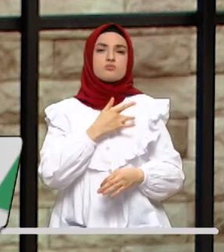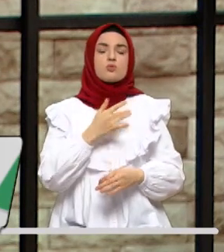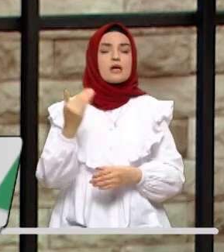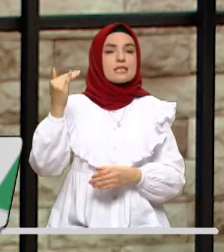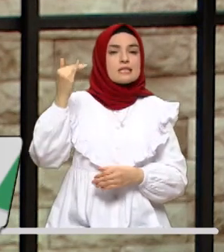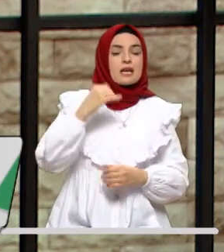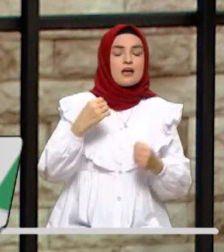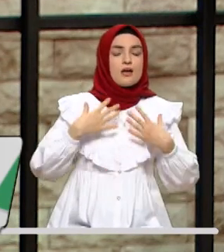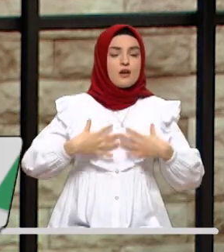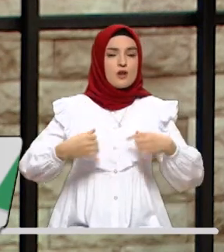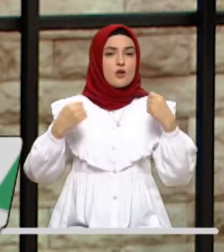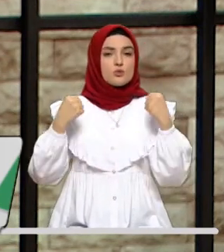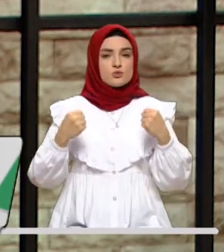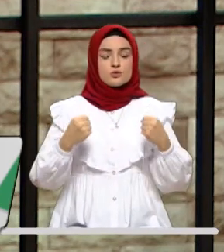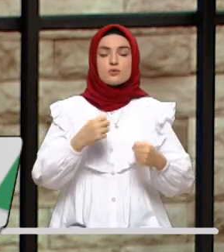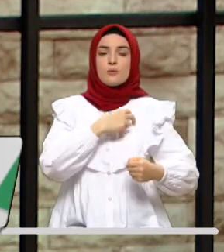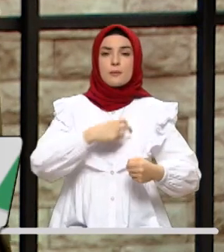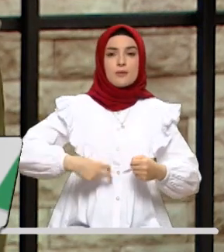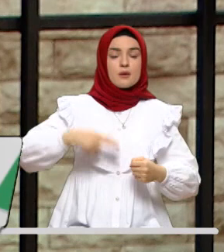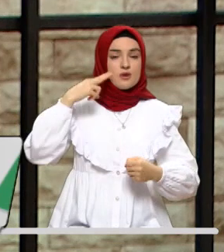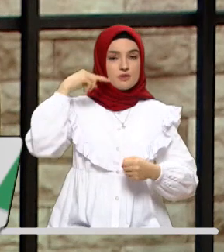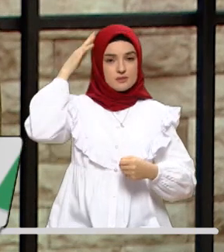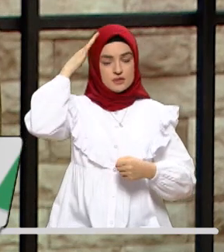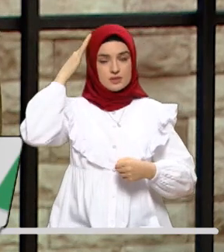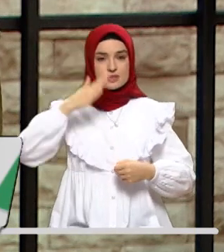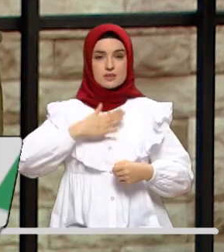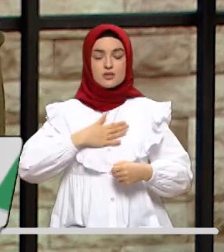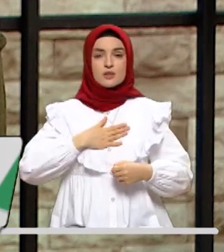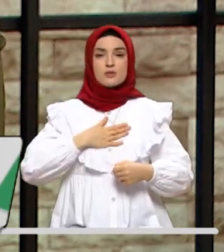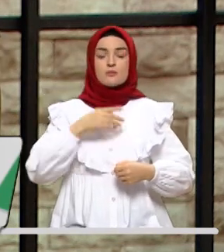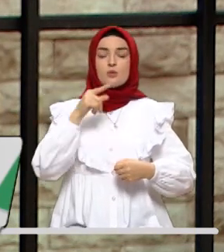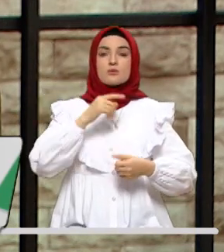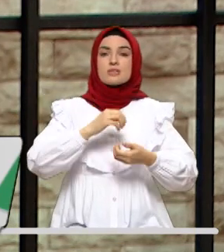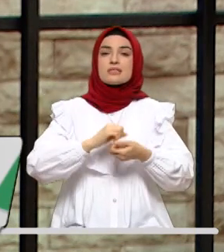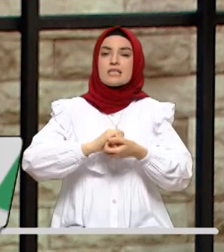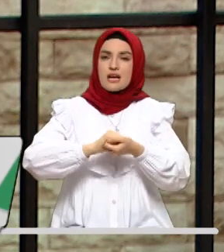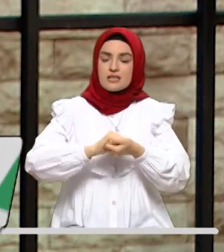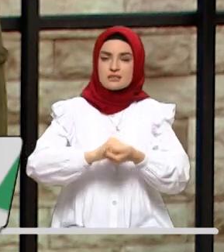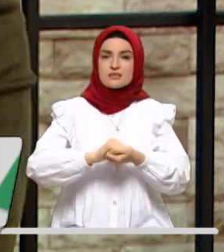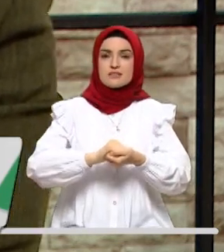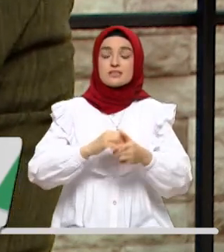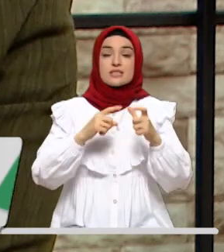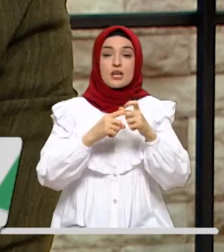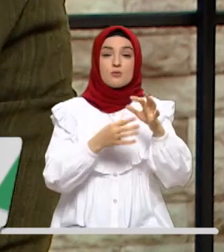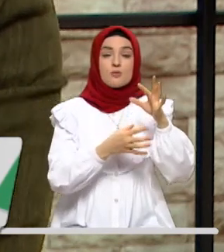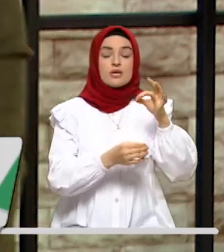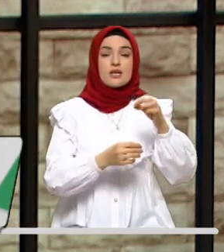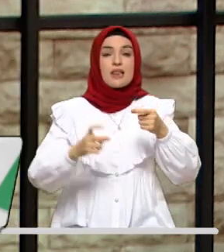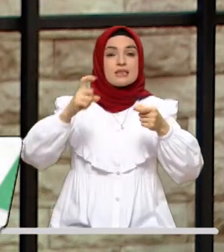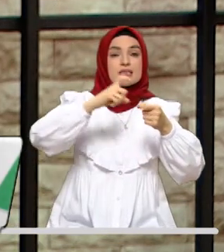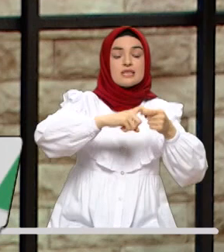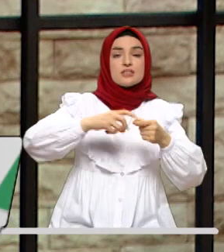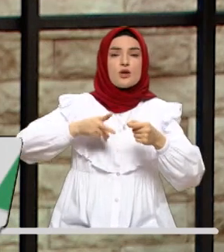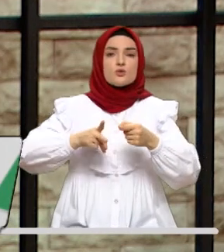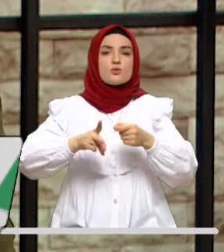doğduran güç, Hazreti Resul-i Kibriye Efendimizle Ebu Bekir Sıddık Efendimizin hicret yolunda,